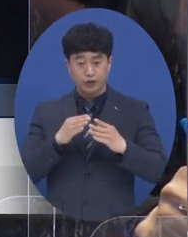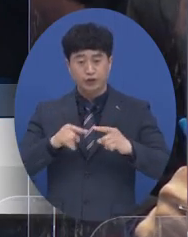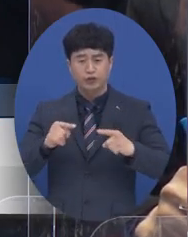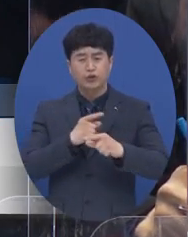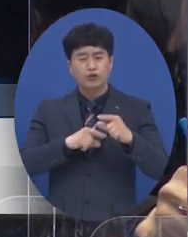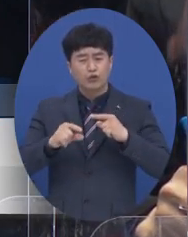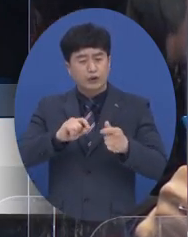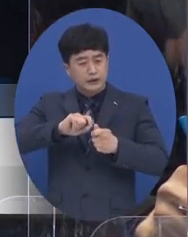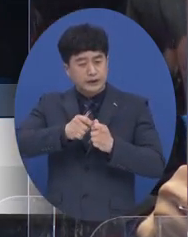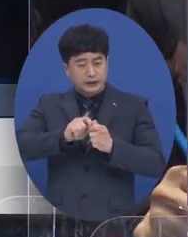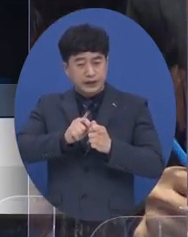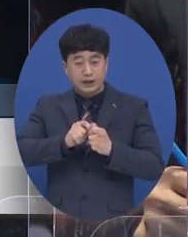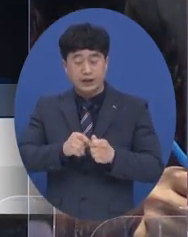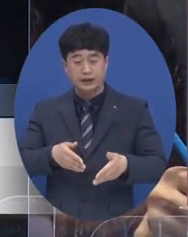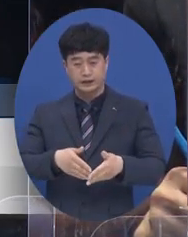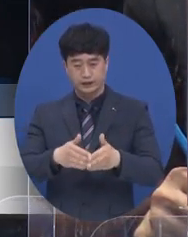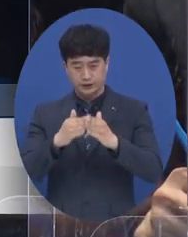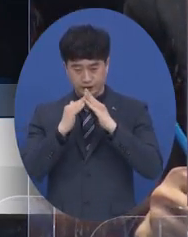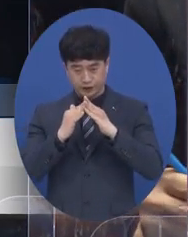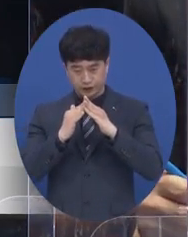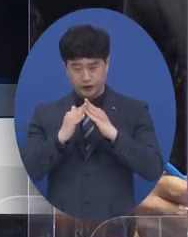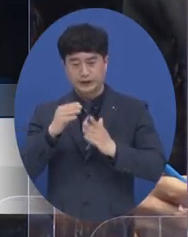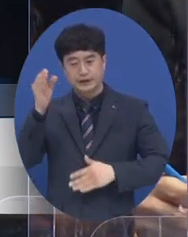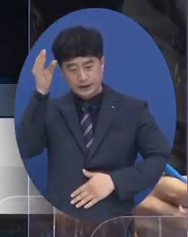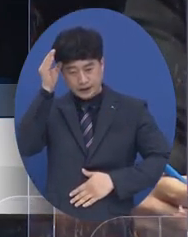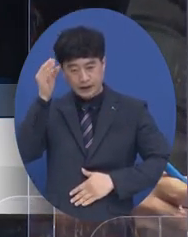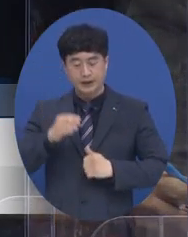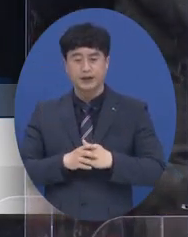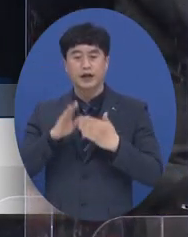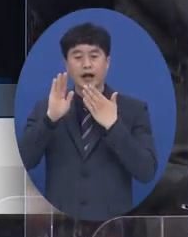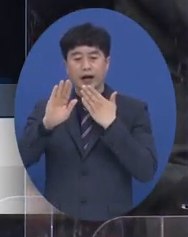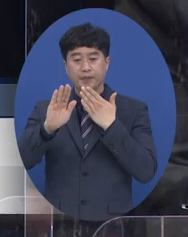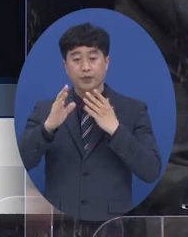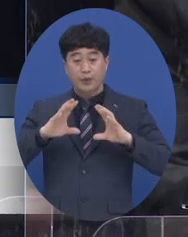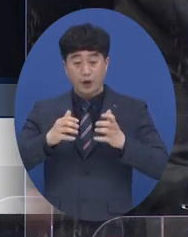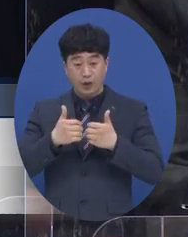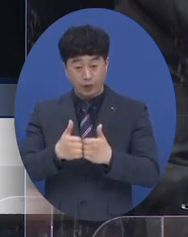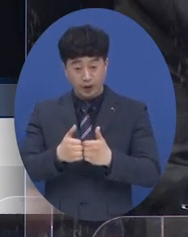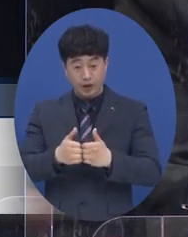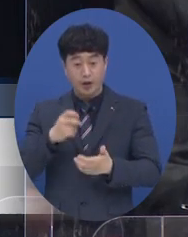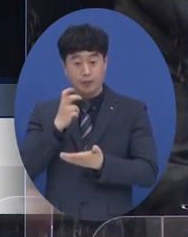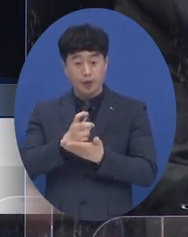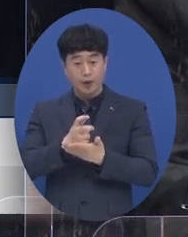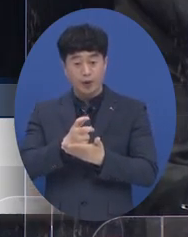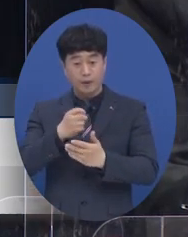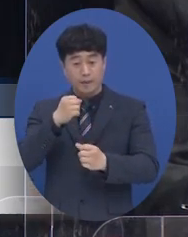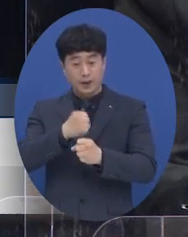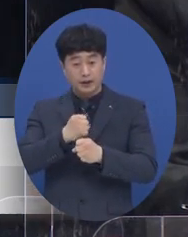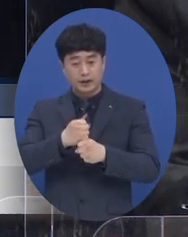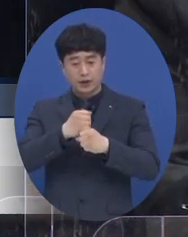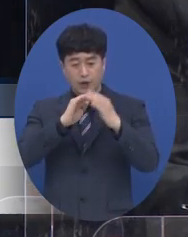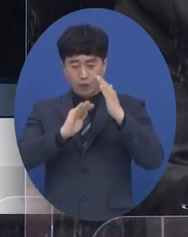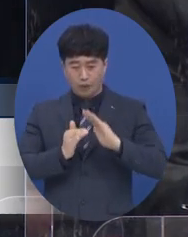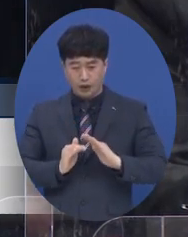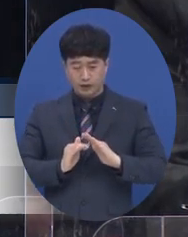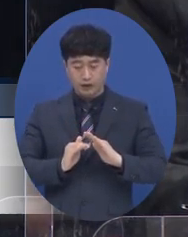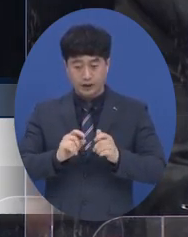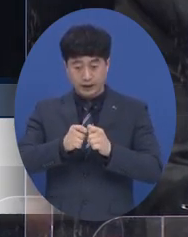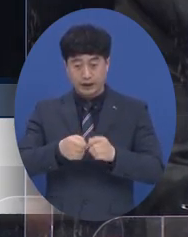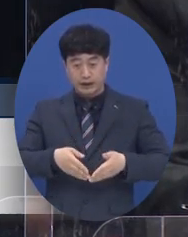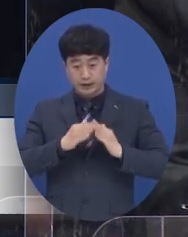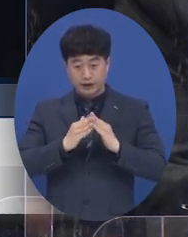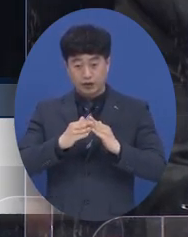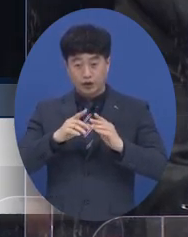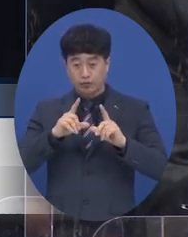더 구체화되고 또 이렇게 실현될 수 있기를 기대를 합니다. 앞으로 국회에서 또 이런 입법 과정과 또 이런